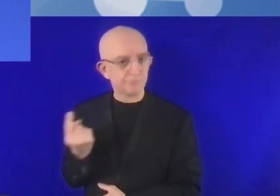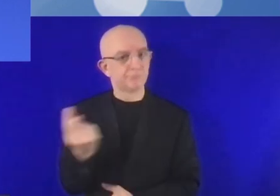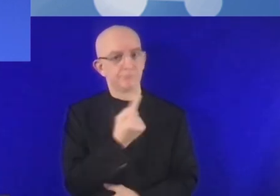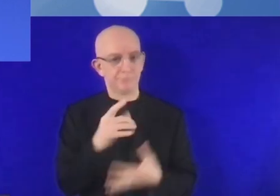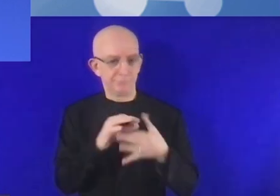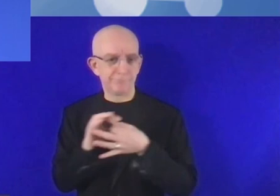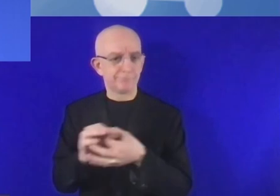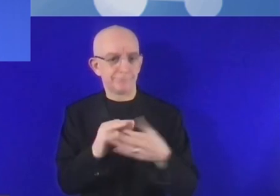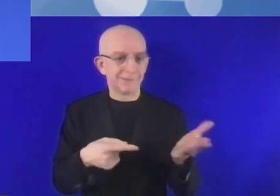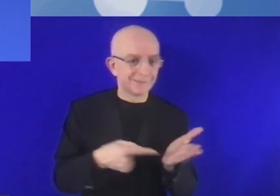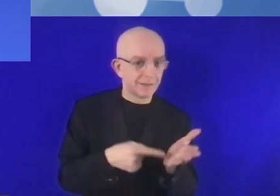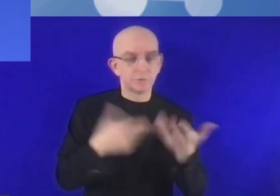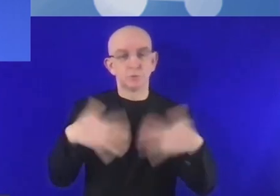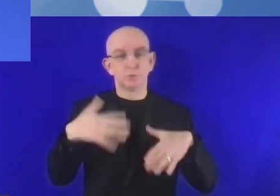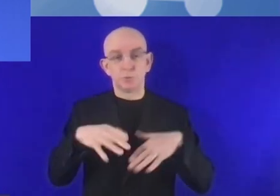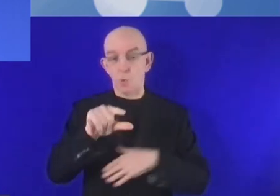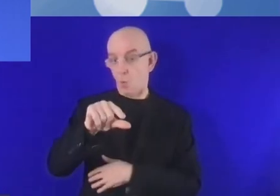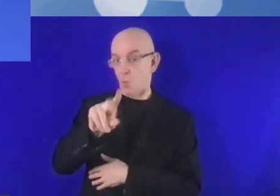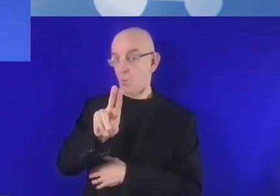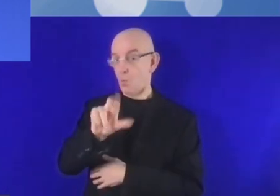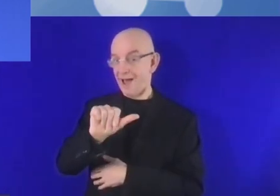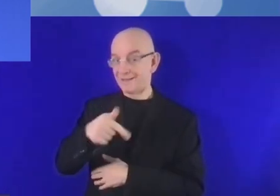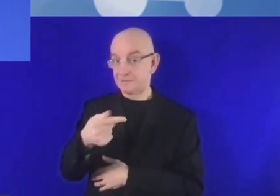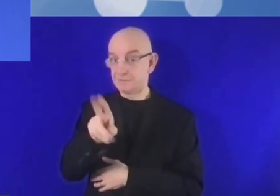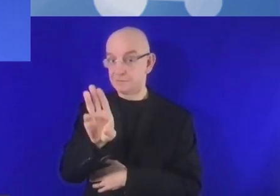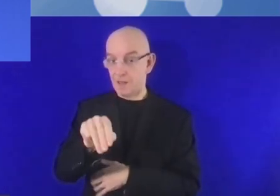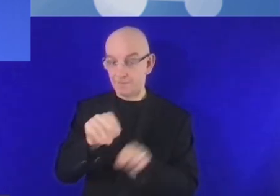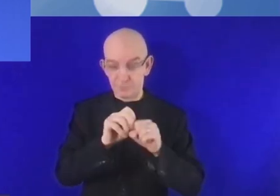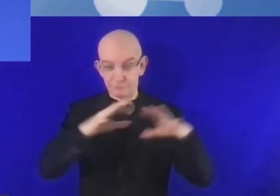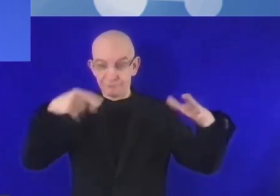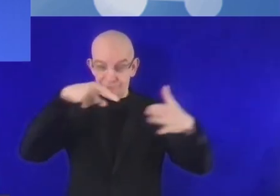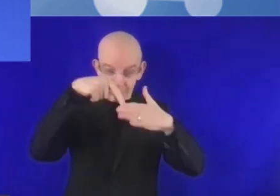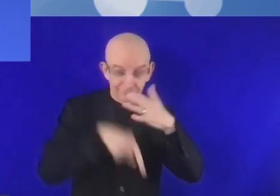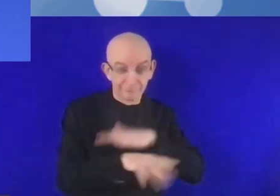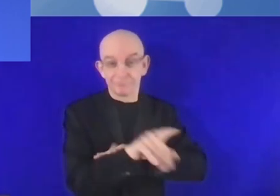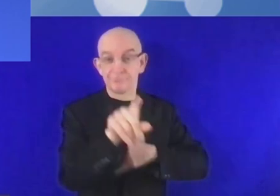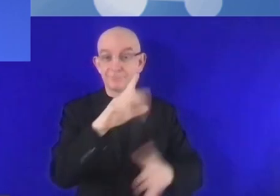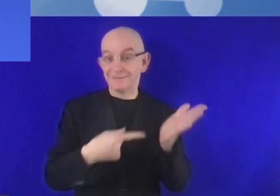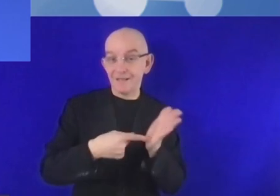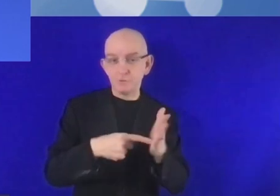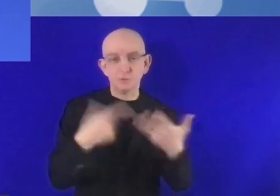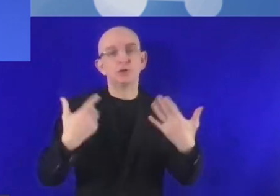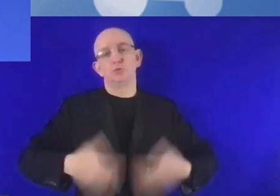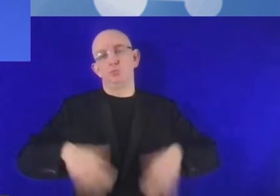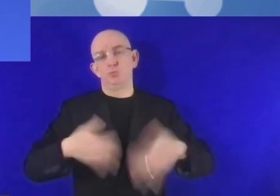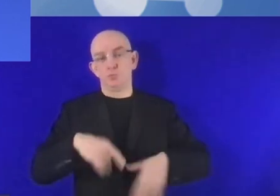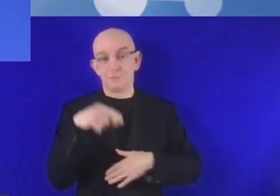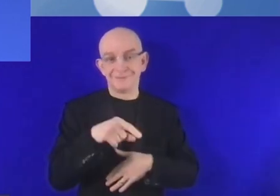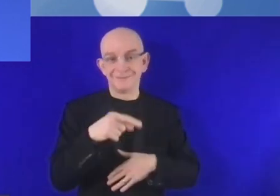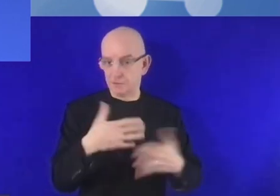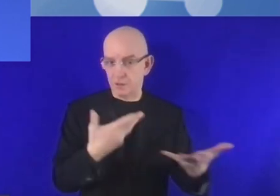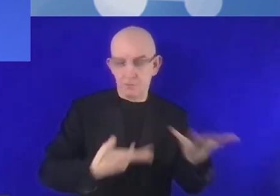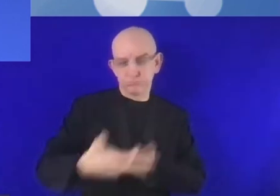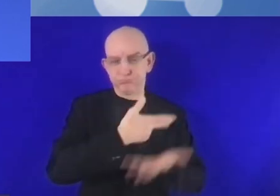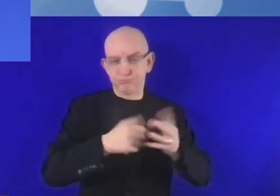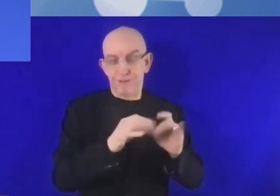żeśmy rozmawiali w ciągu pierwszego dnia i z pewnością będziemy to kontynuowali podczas spotkań w kolejnych dniach, do czego